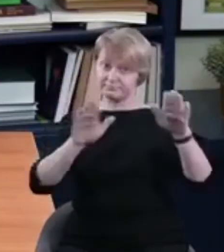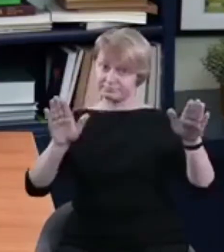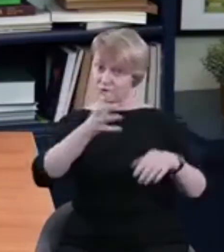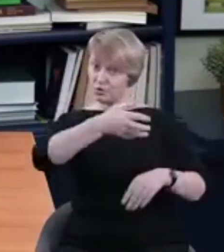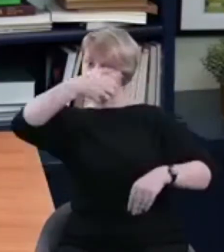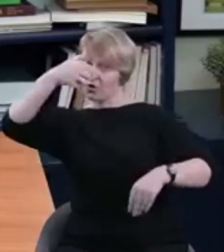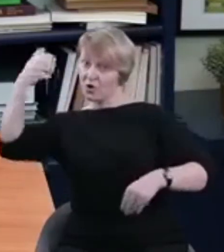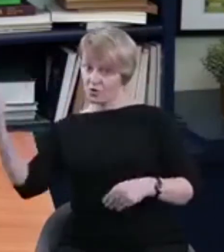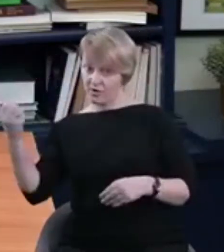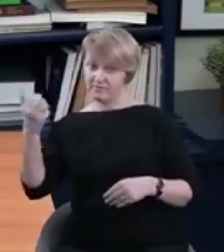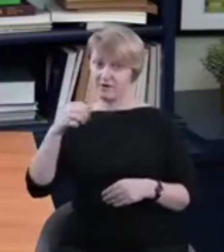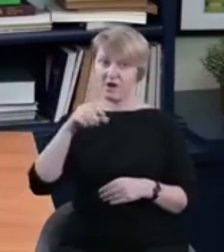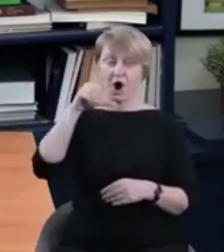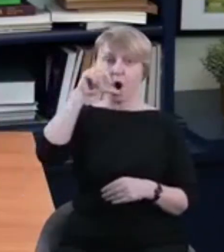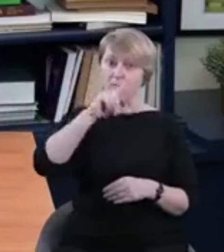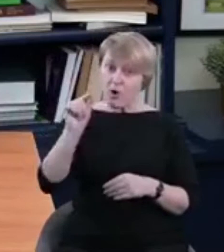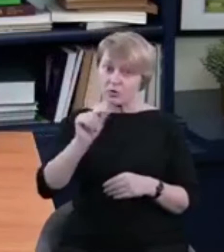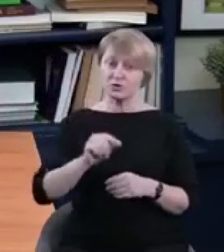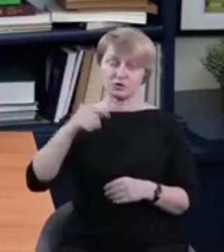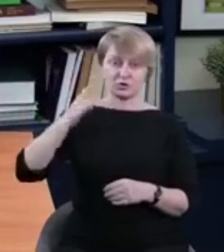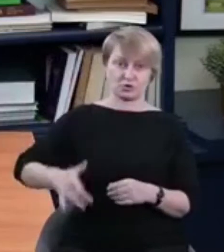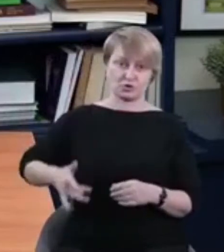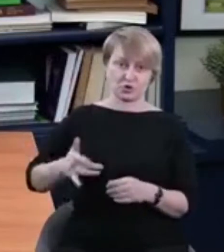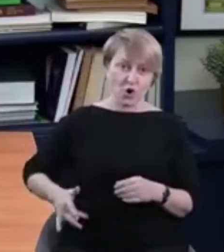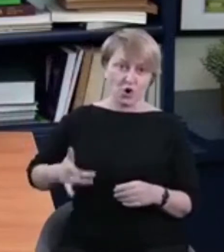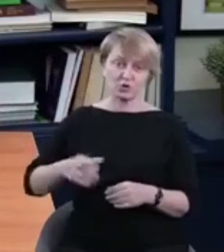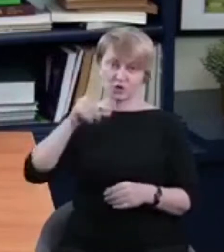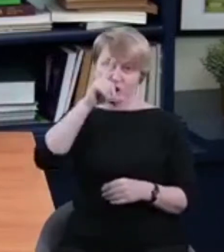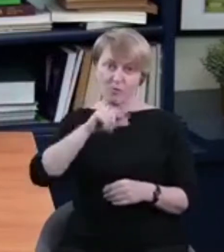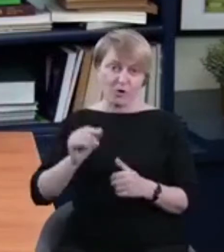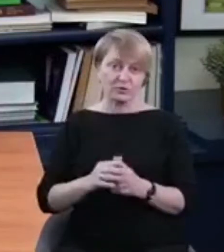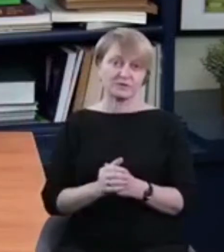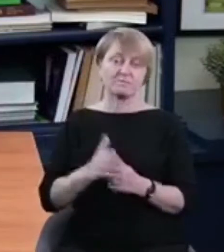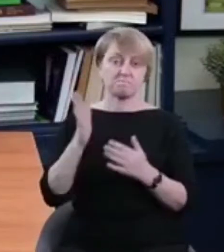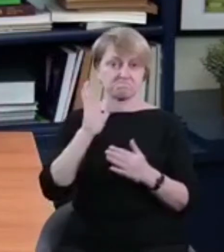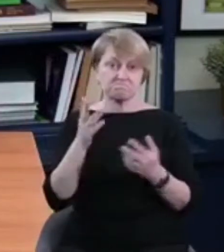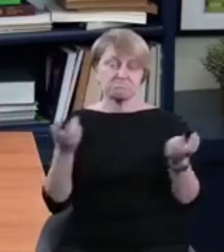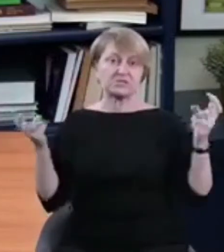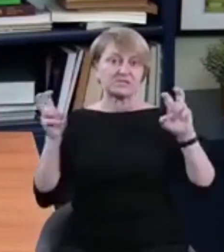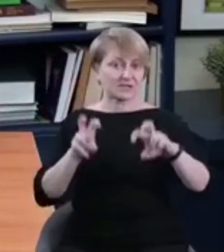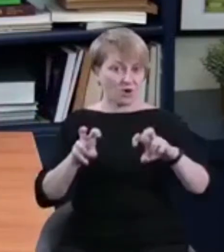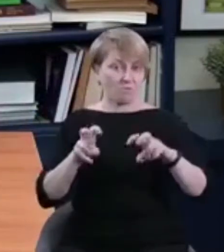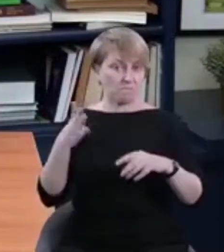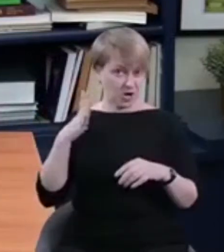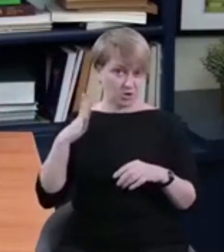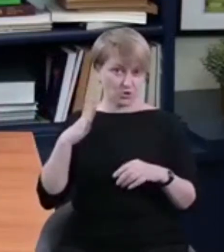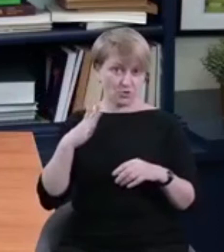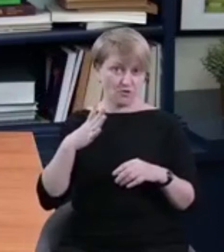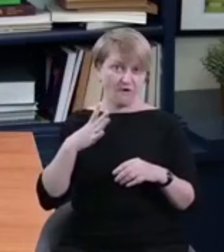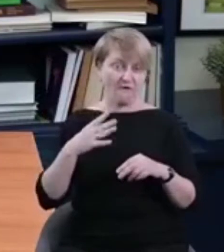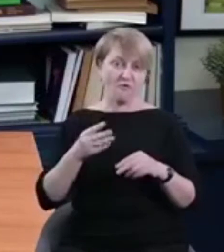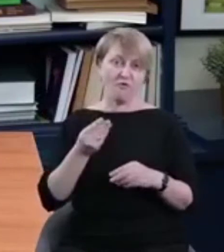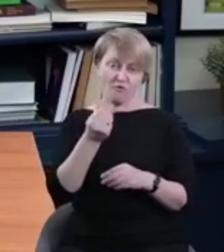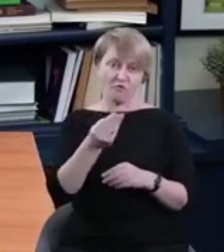bardziej znanego jako obojczyk księcia polskiego który założył fundatorem zamku górnego